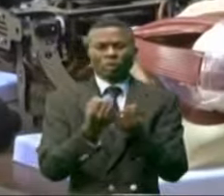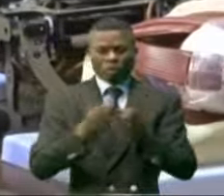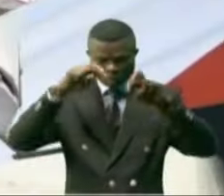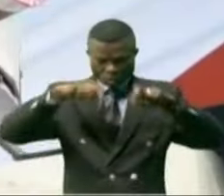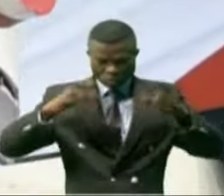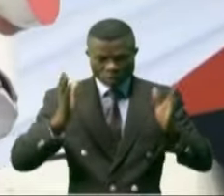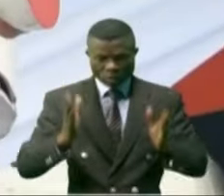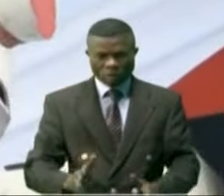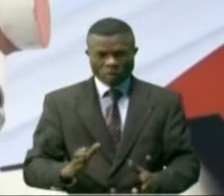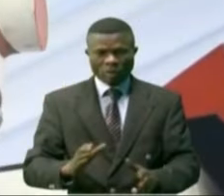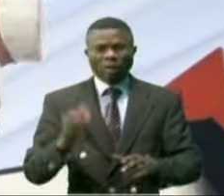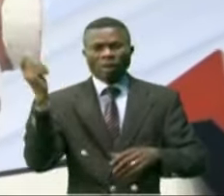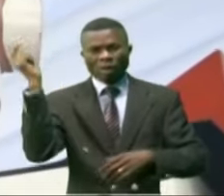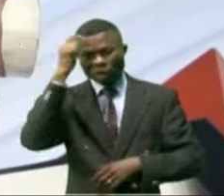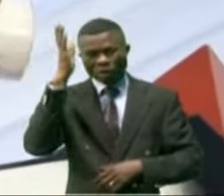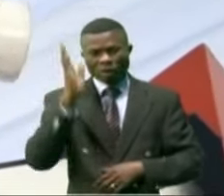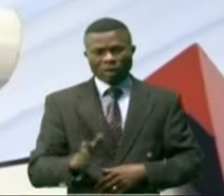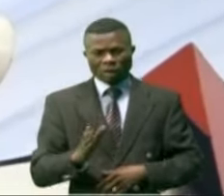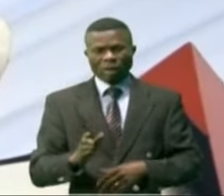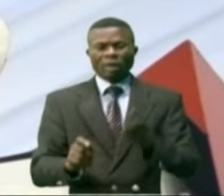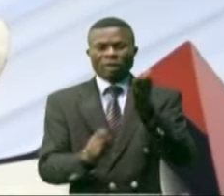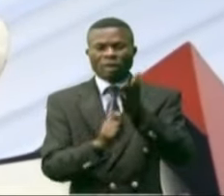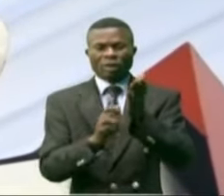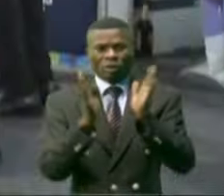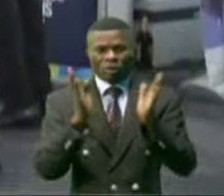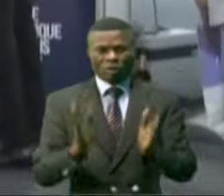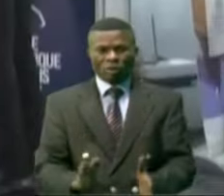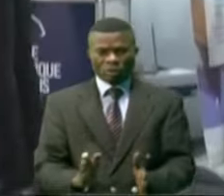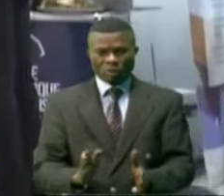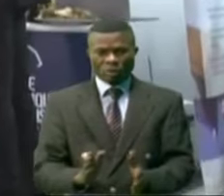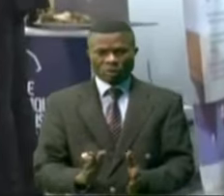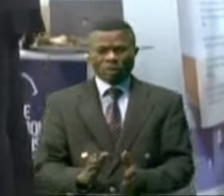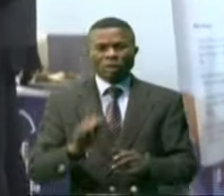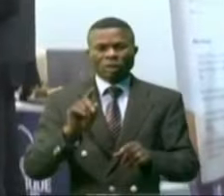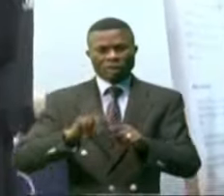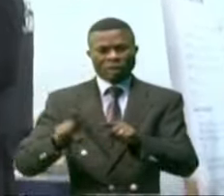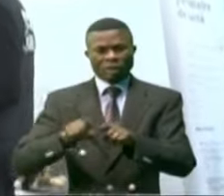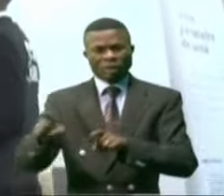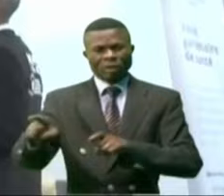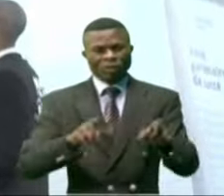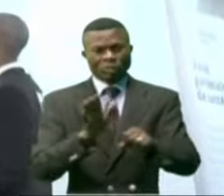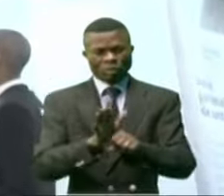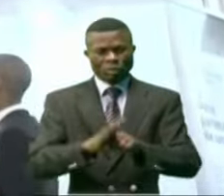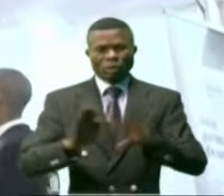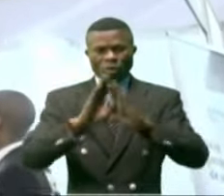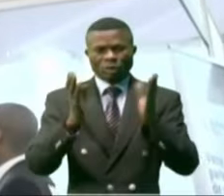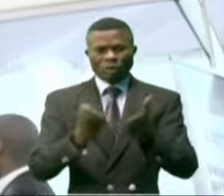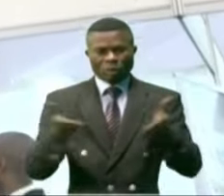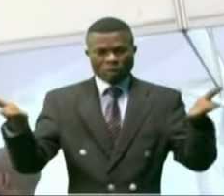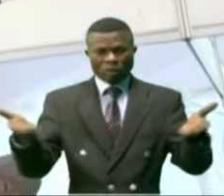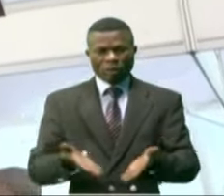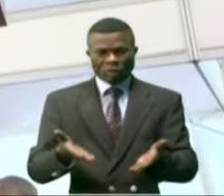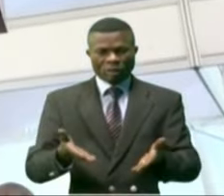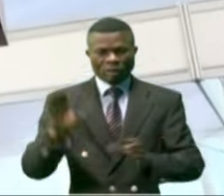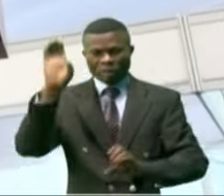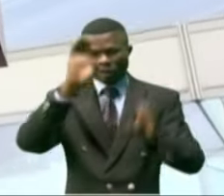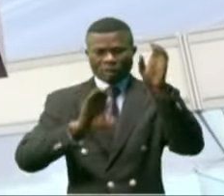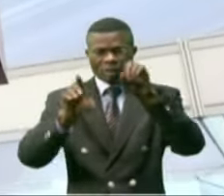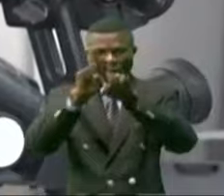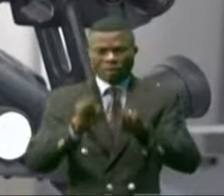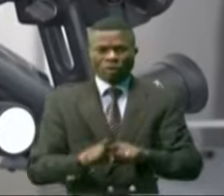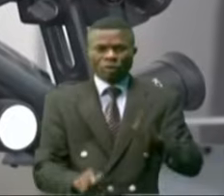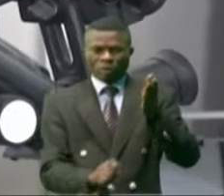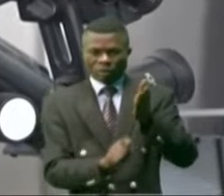Chercheurs, inventeurs et innovateurs déclinés en plusieurs disciplines, tous passionnés par les sciences et la